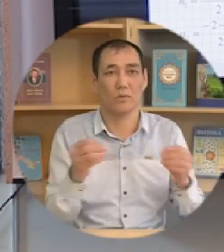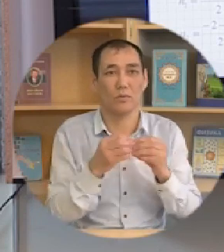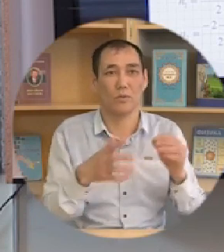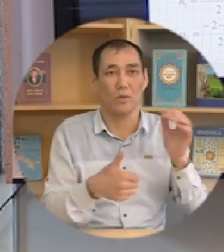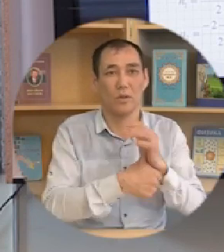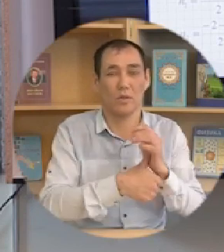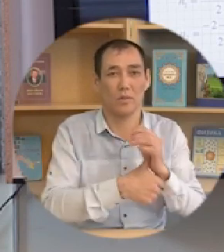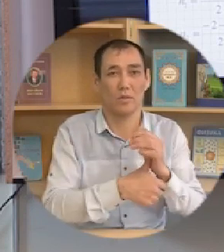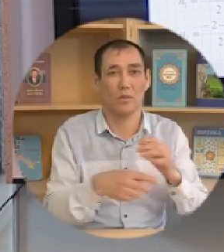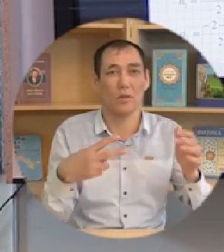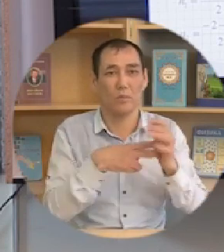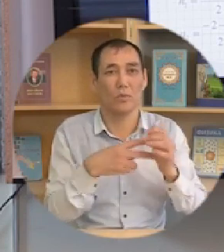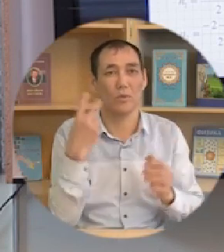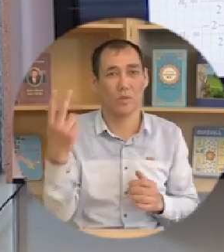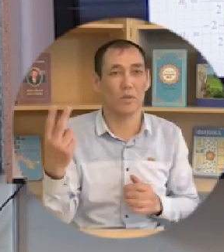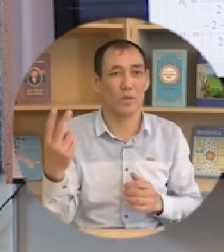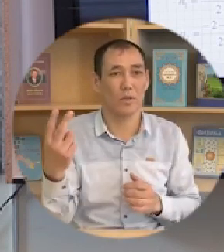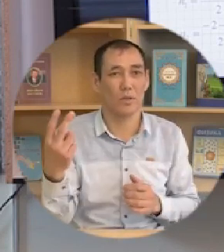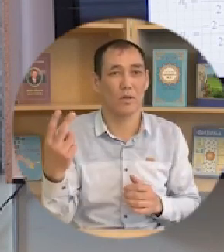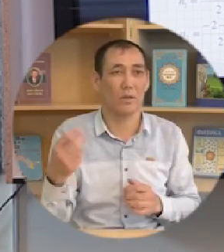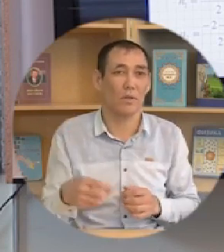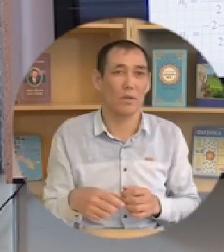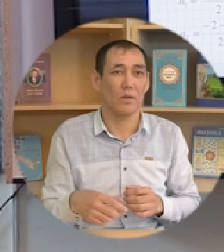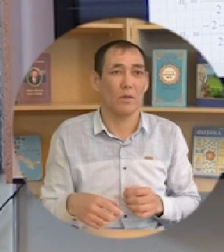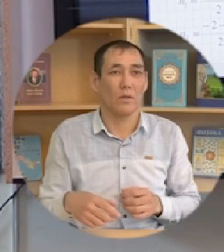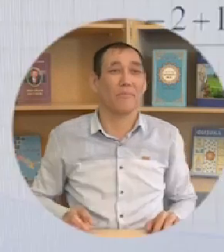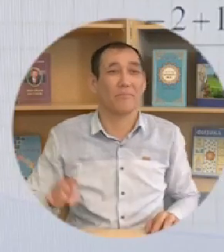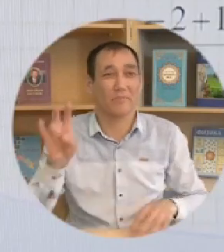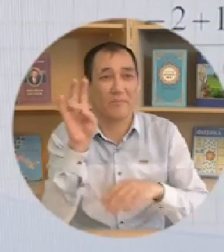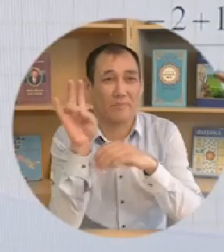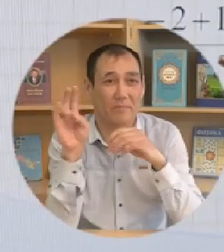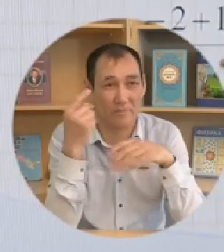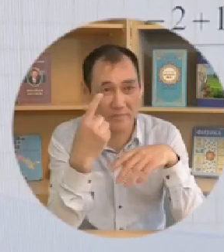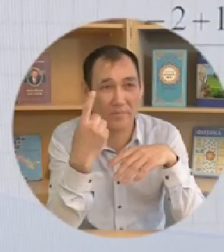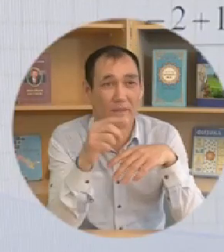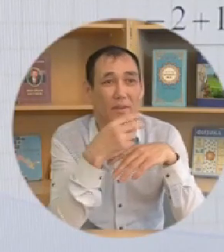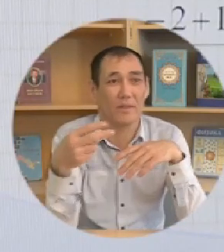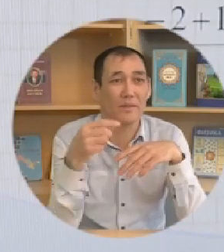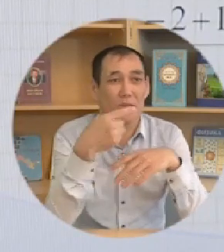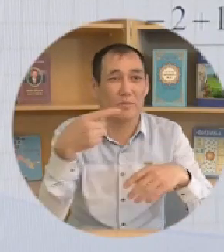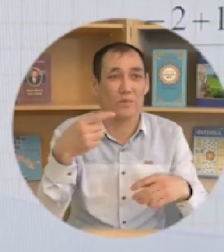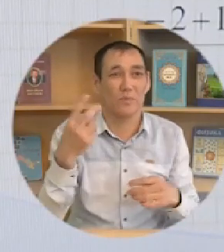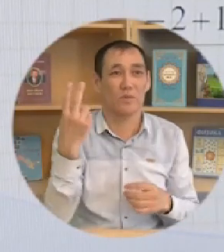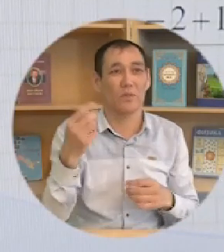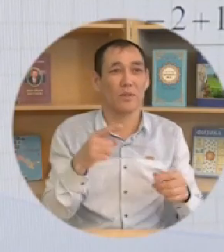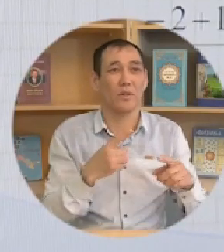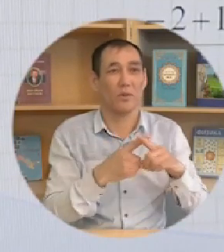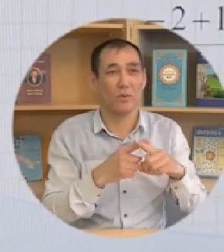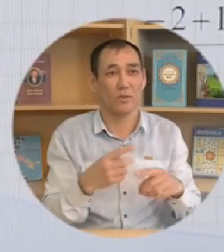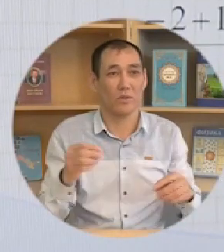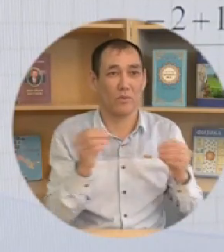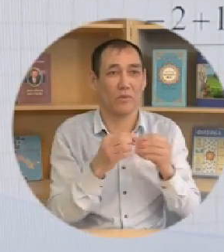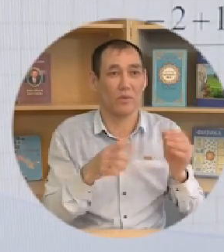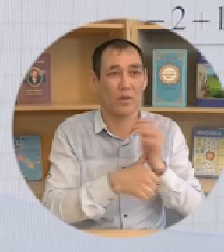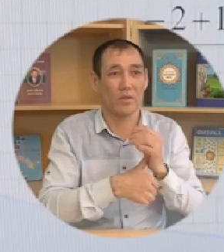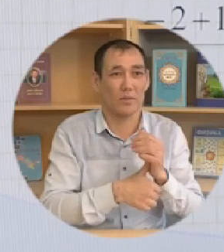алу, 16 бөлінген 2. Енді, n1 тең, минус 2,